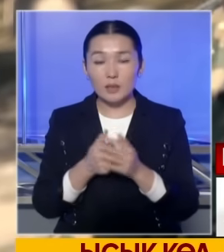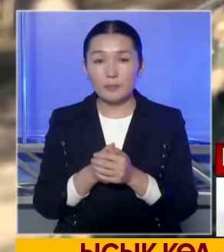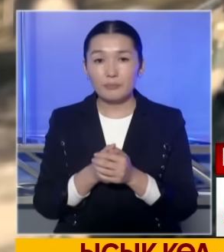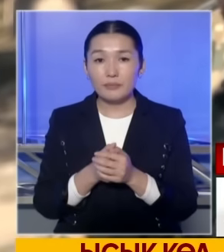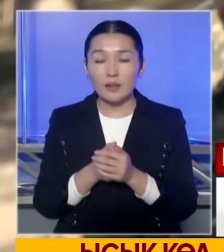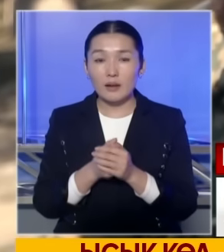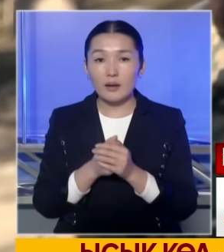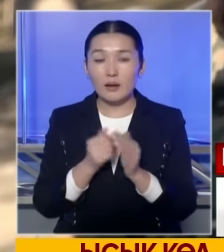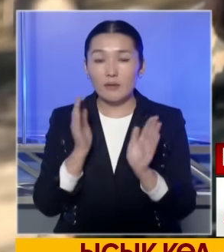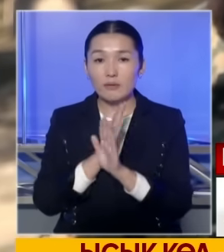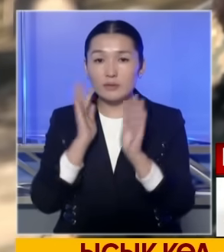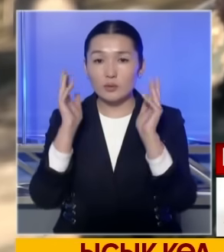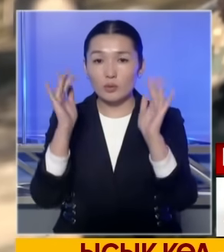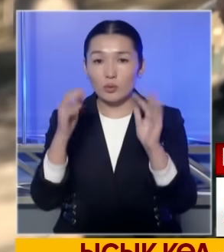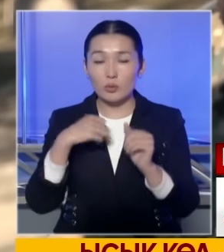буюрса өзүн өзү